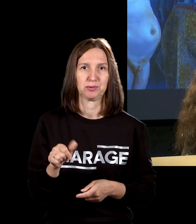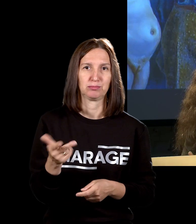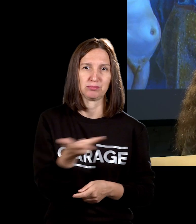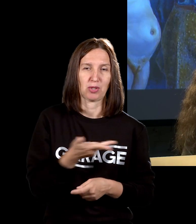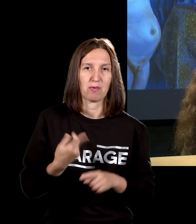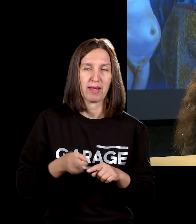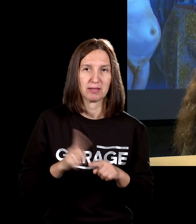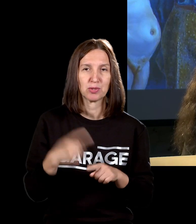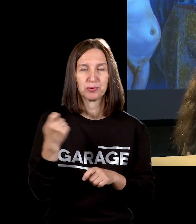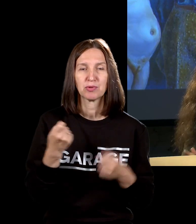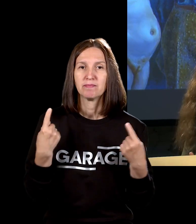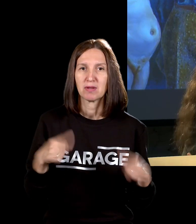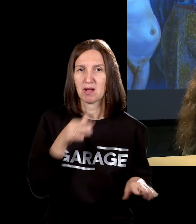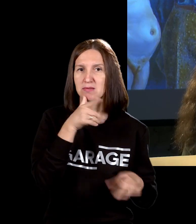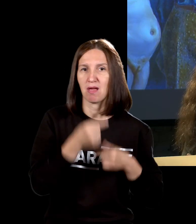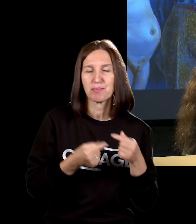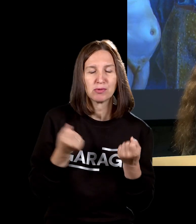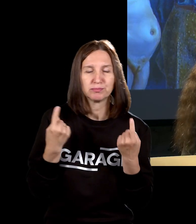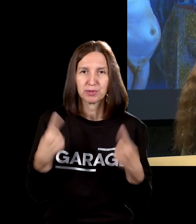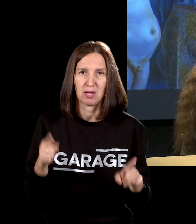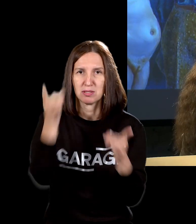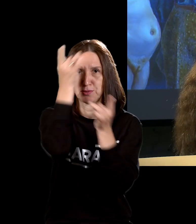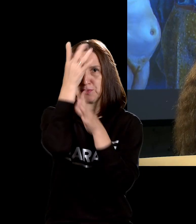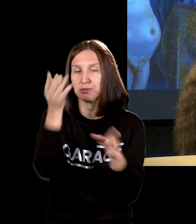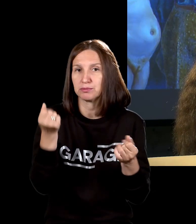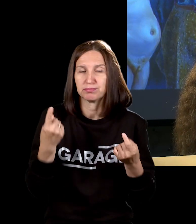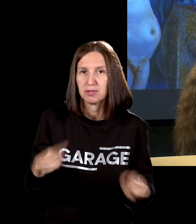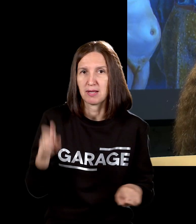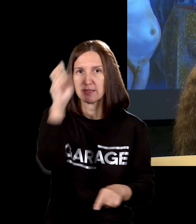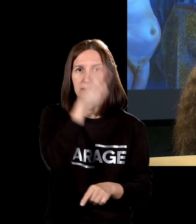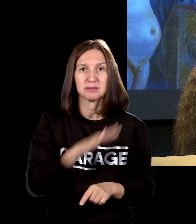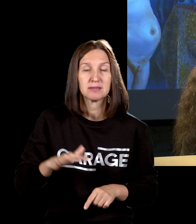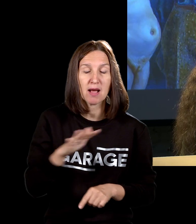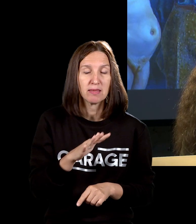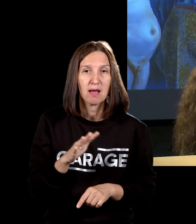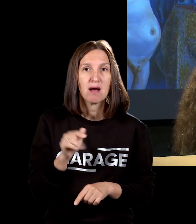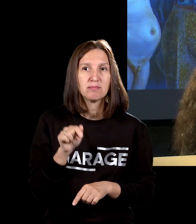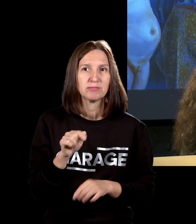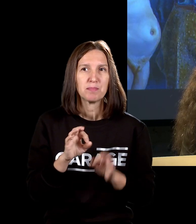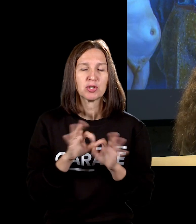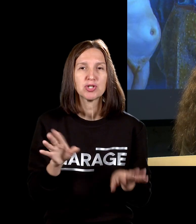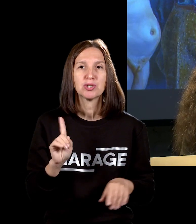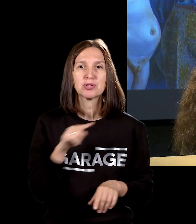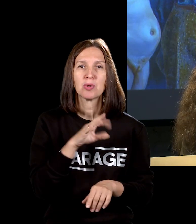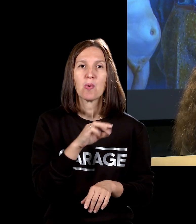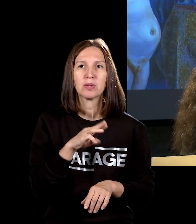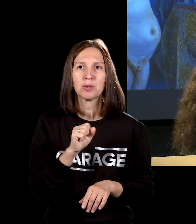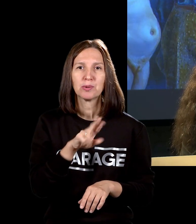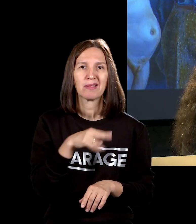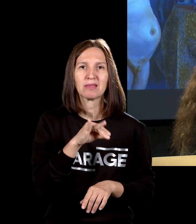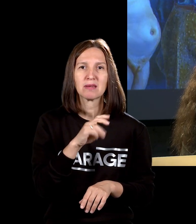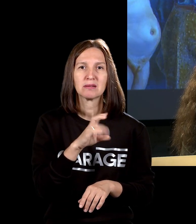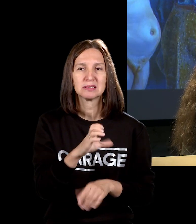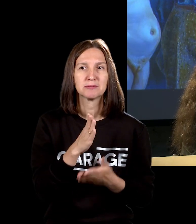разных эпох, разных культур, разных стран, это то, что и Отто Дикс, это то, что его, наверное, отличает